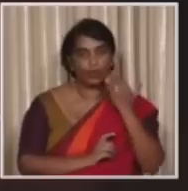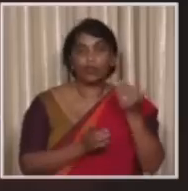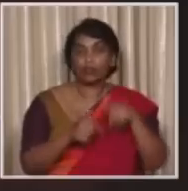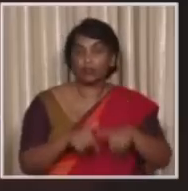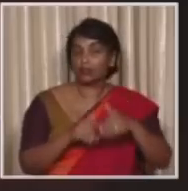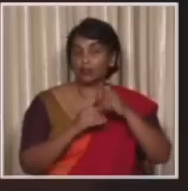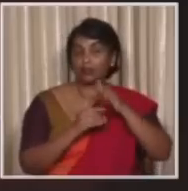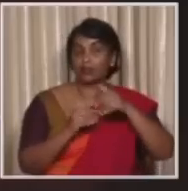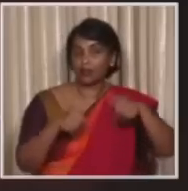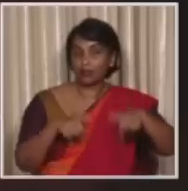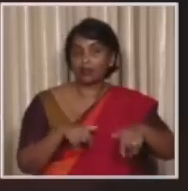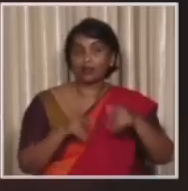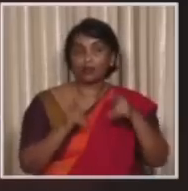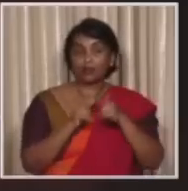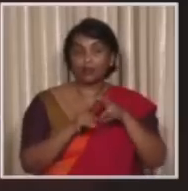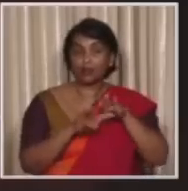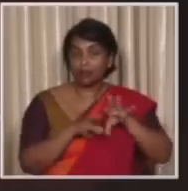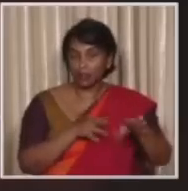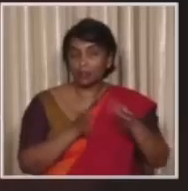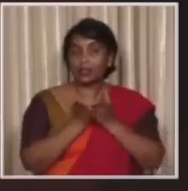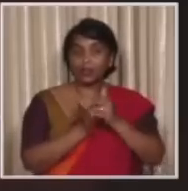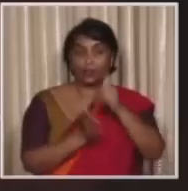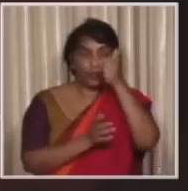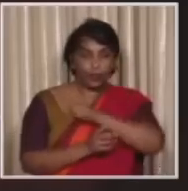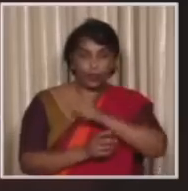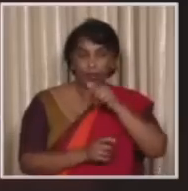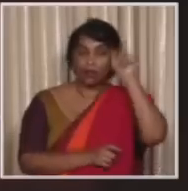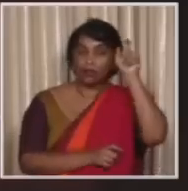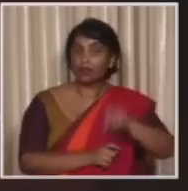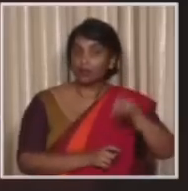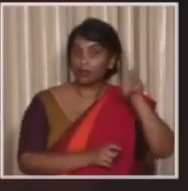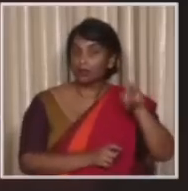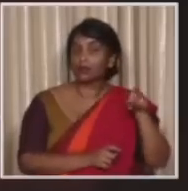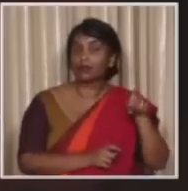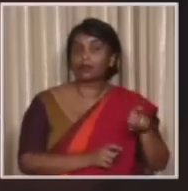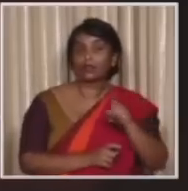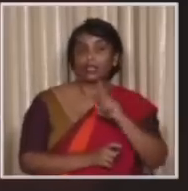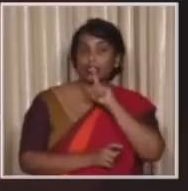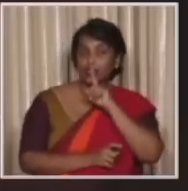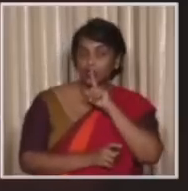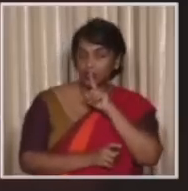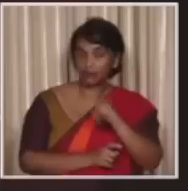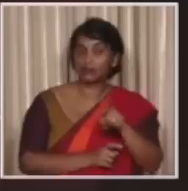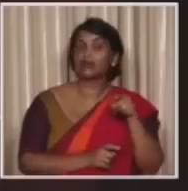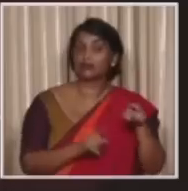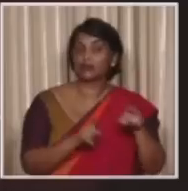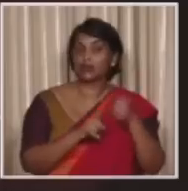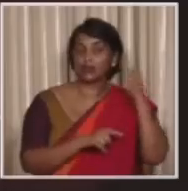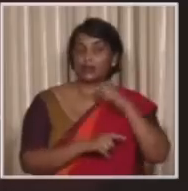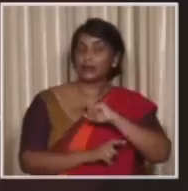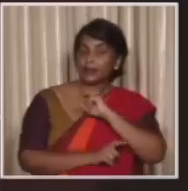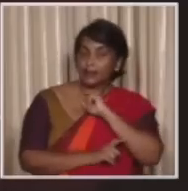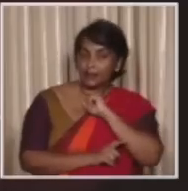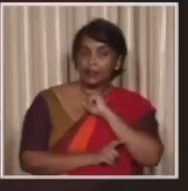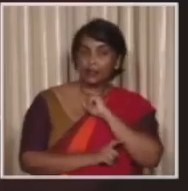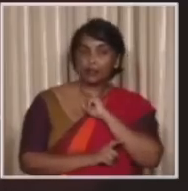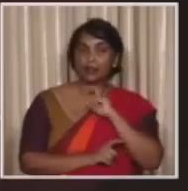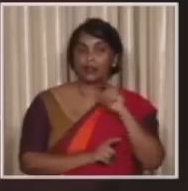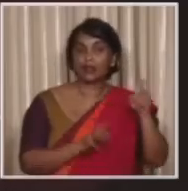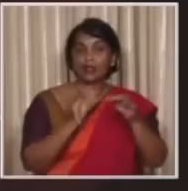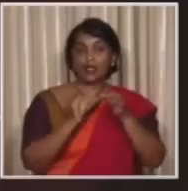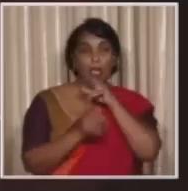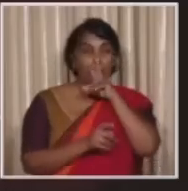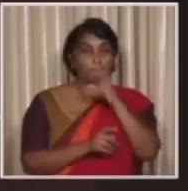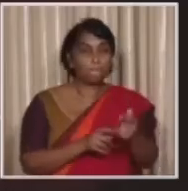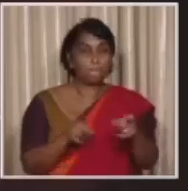වෙනකම් බැරි වෙලා තියෙනවා අසූචි පොහොර වලින් හොරා කාපු අයගේ කීමට මේ වගේ ඇවිල්ලා කෑ ගහපු අර කුක්කුර ජාතකයේ